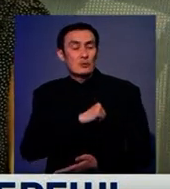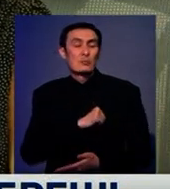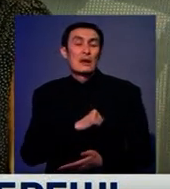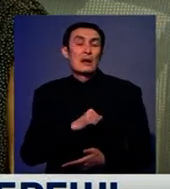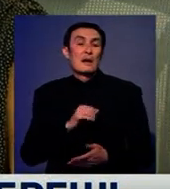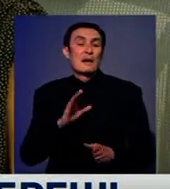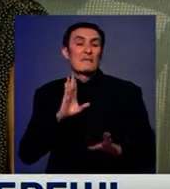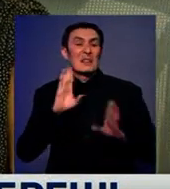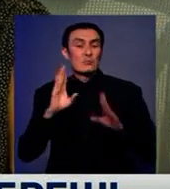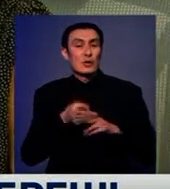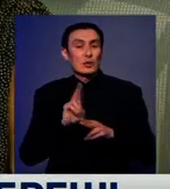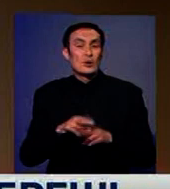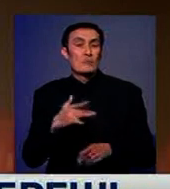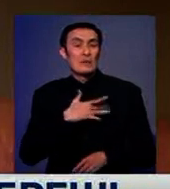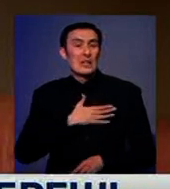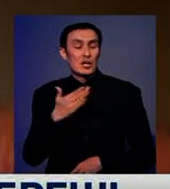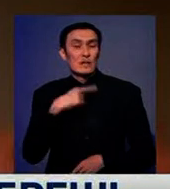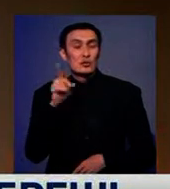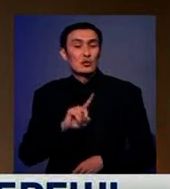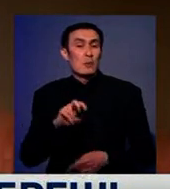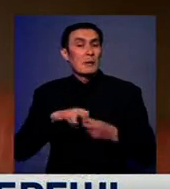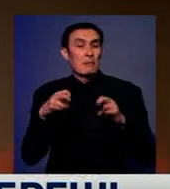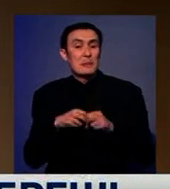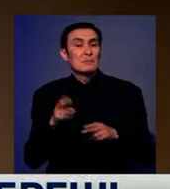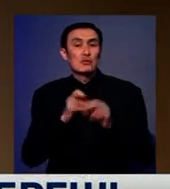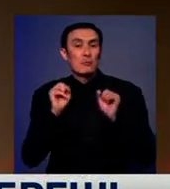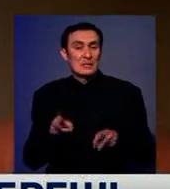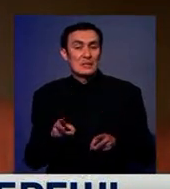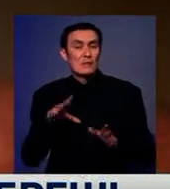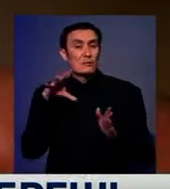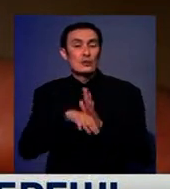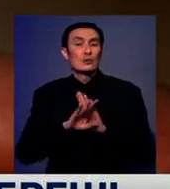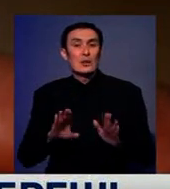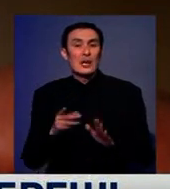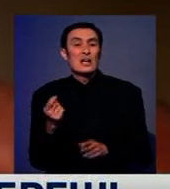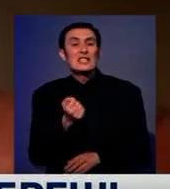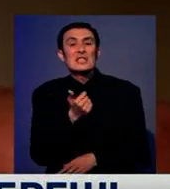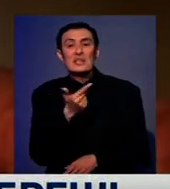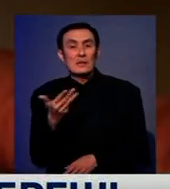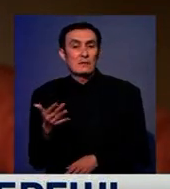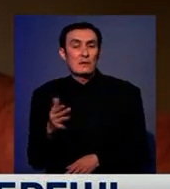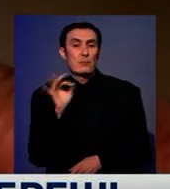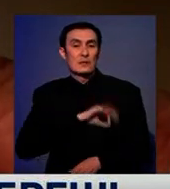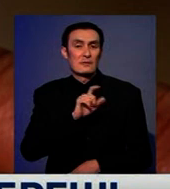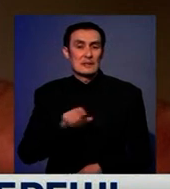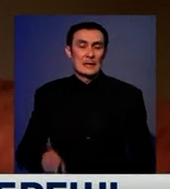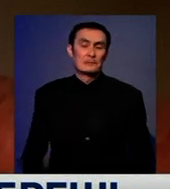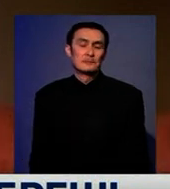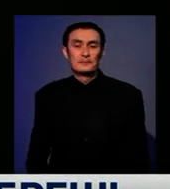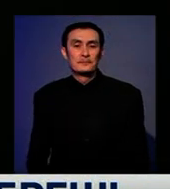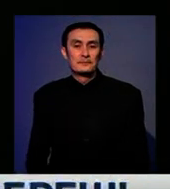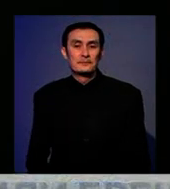Facebook, которому принадлежит мессенджер, уверяет, что проблемы с безопасностью затронули лишь считанные количество пользователей.